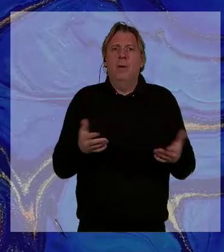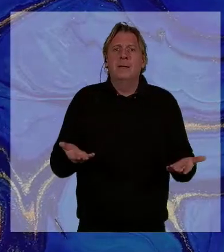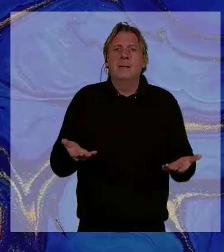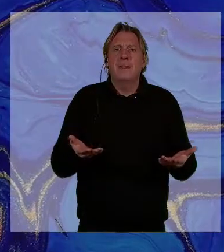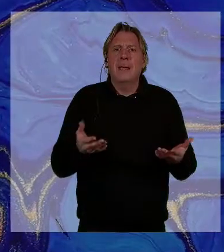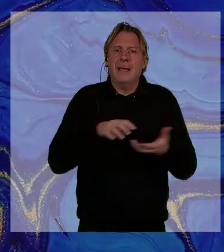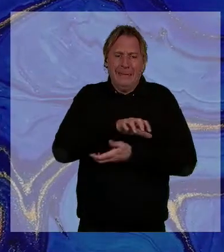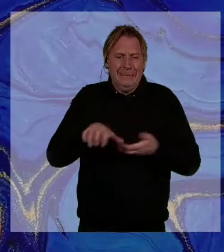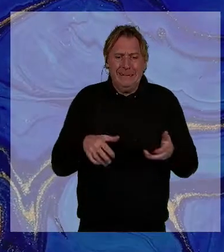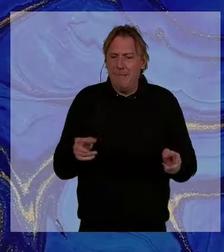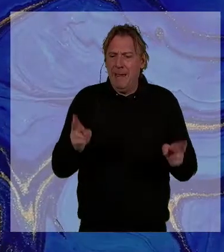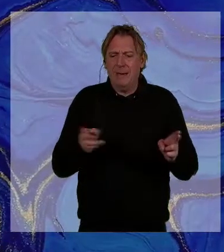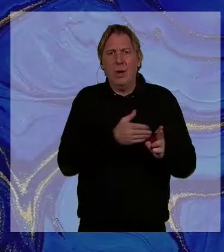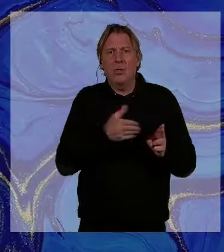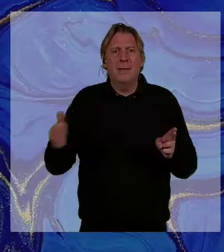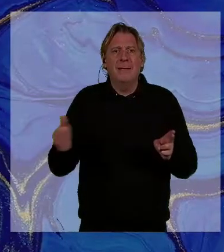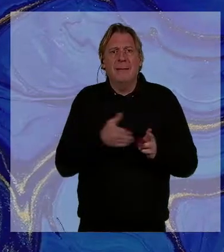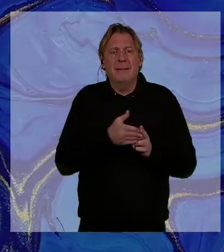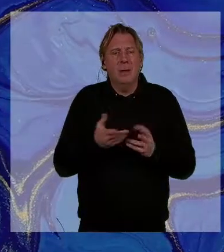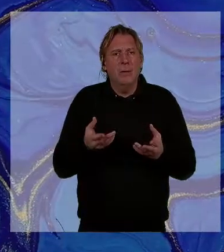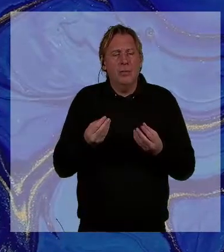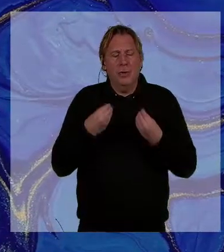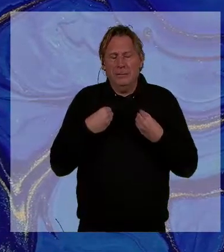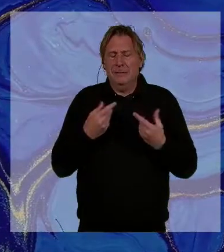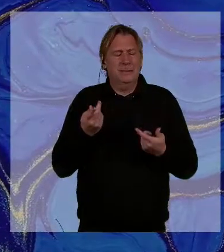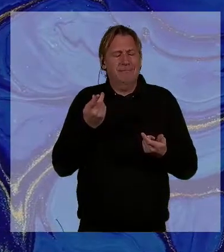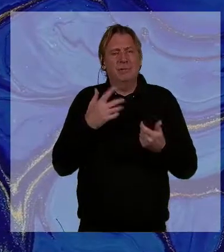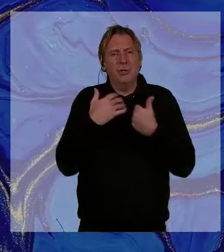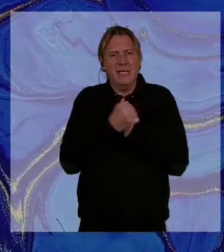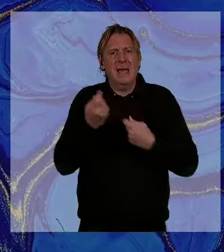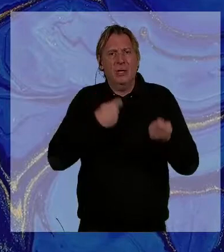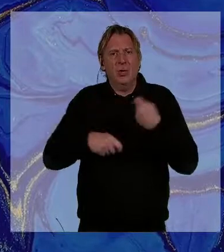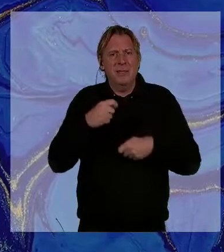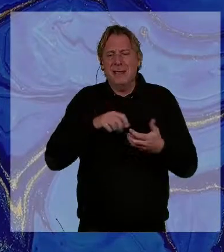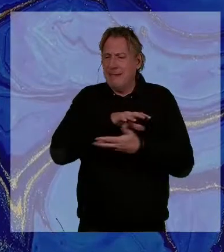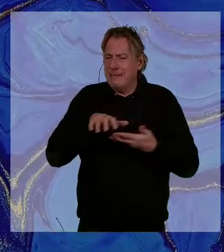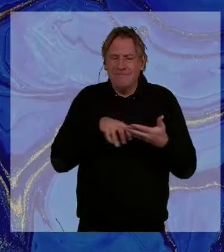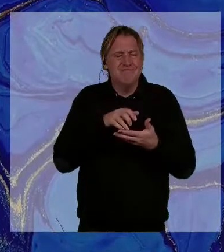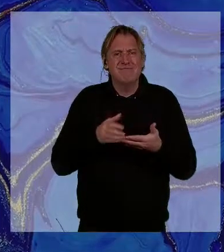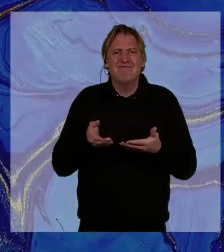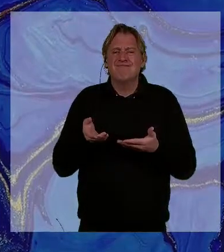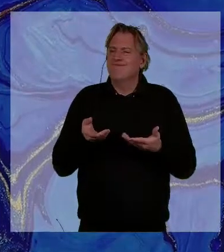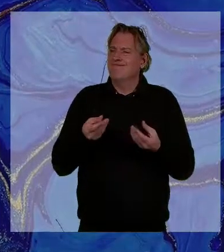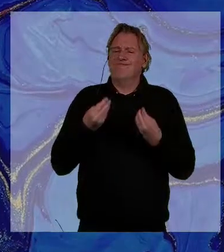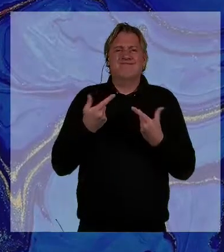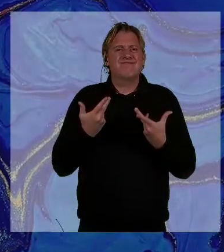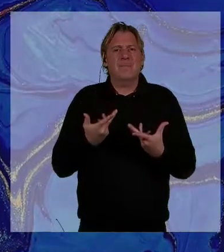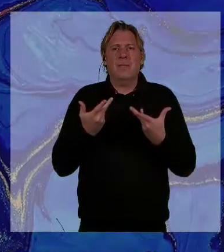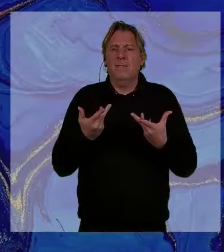cette crise entraîne une crise sociale et économique et nous devons saisir cette occasion pour